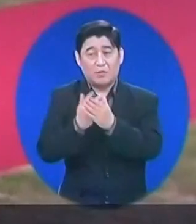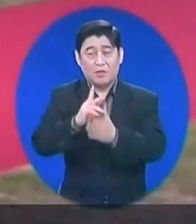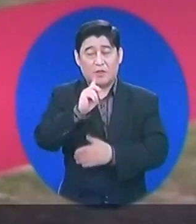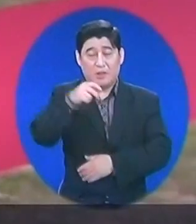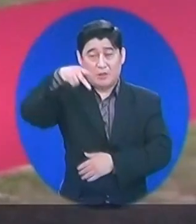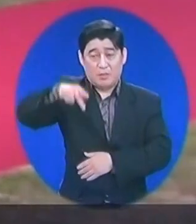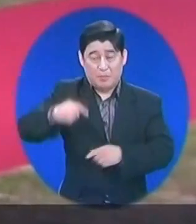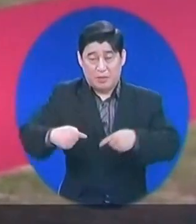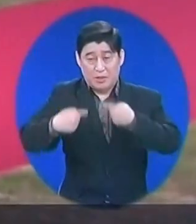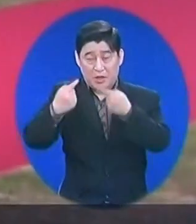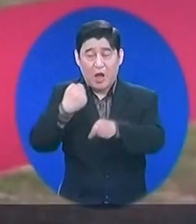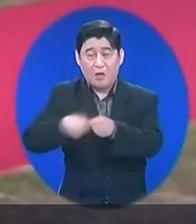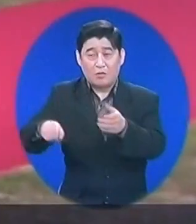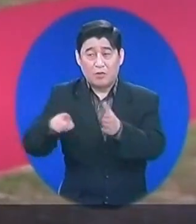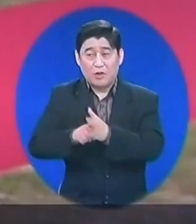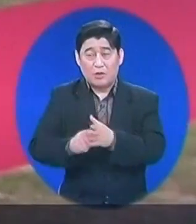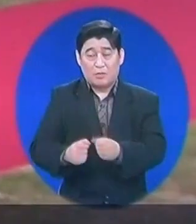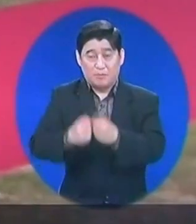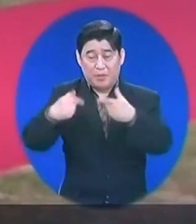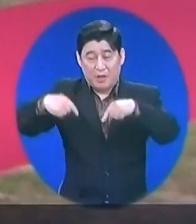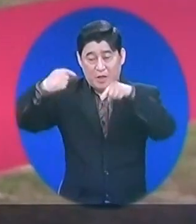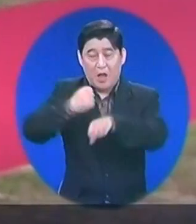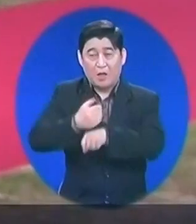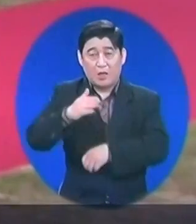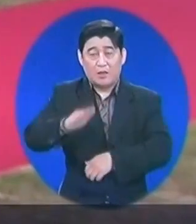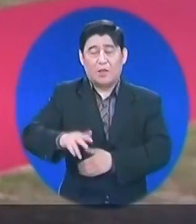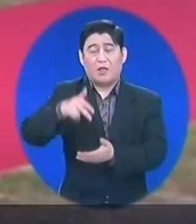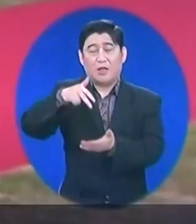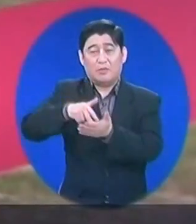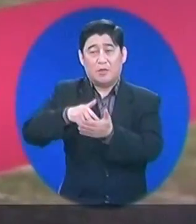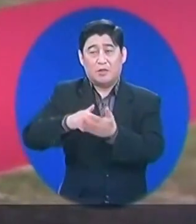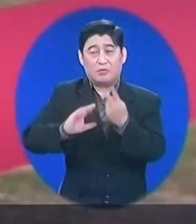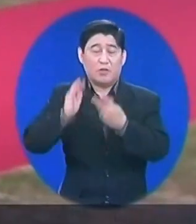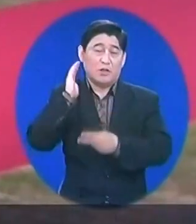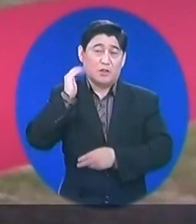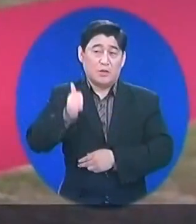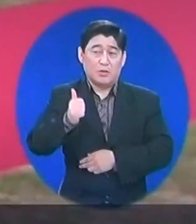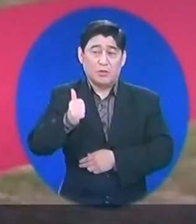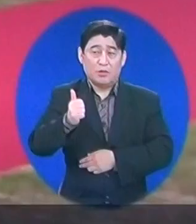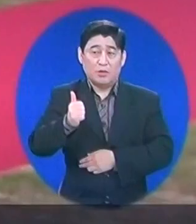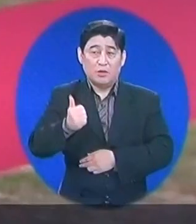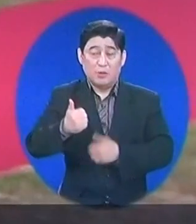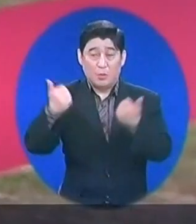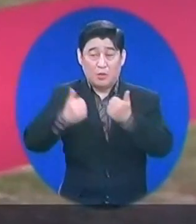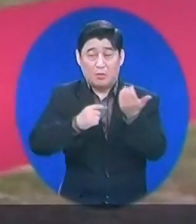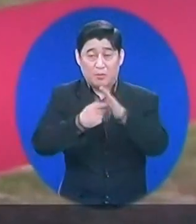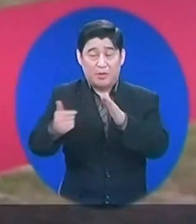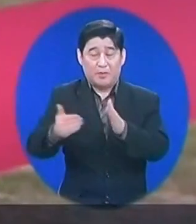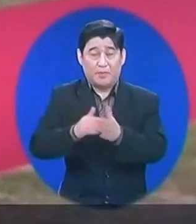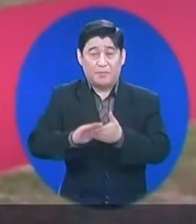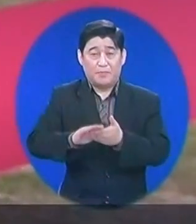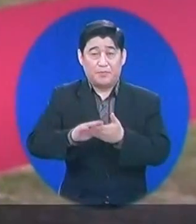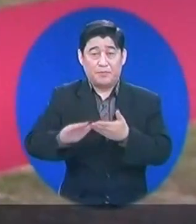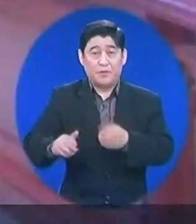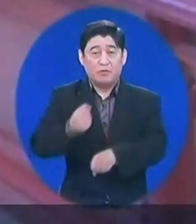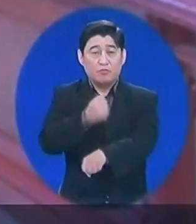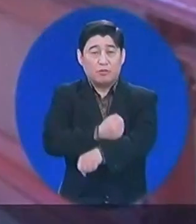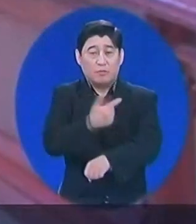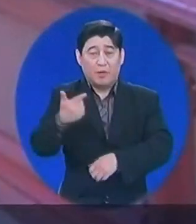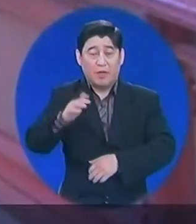한미 양국 간의 광범위한 협력을 전개하겠다. 이런 입장을 양 정상이 이번 정상회담에서 밝혔습니다. 네, 이정민